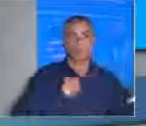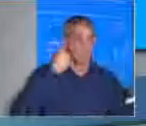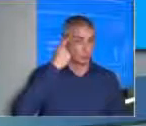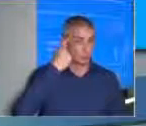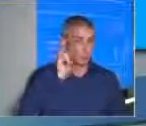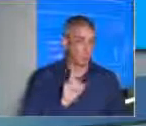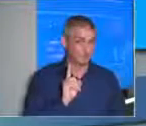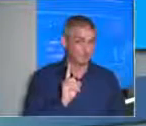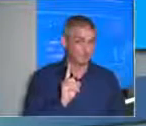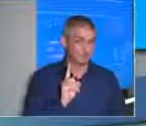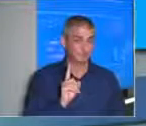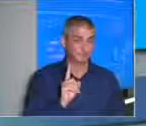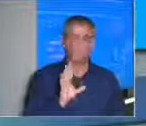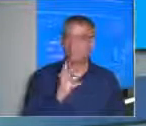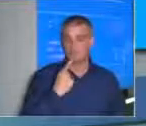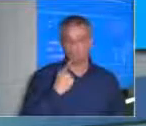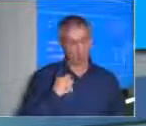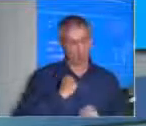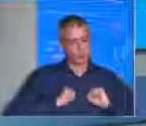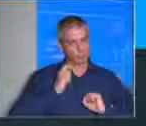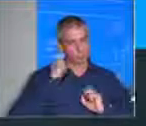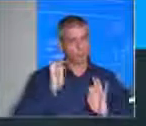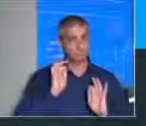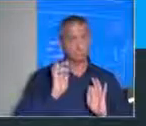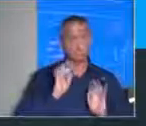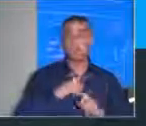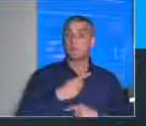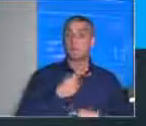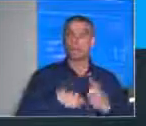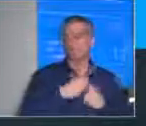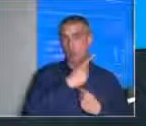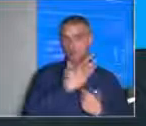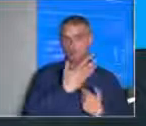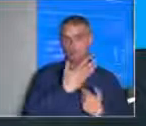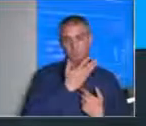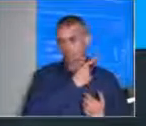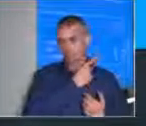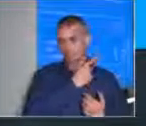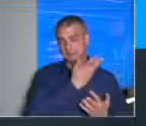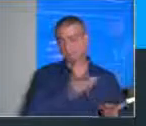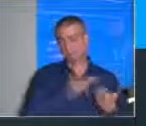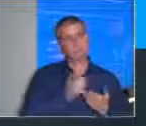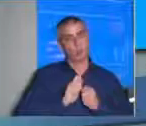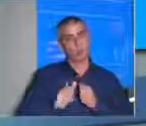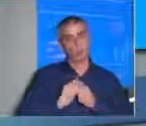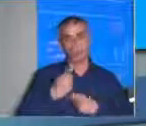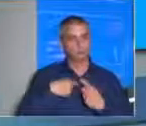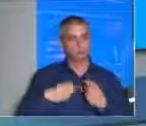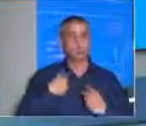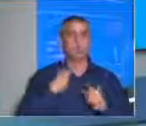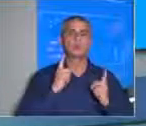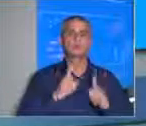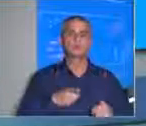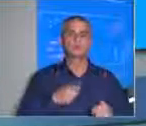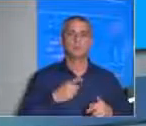חושבת שאם נפעל בחוכמה, אז במקום לקבל סעד בתור סיוע חוץ שנתי, אנחנו